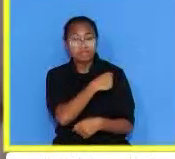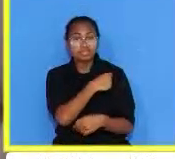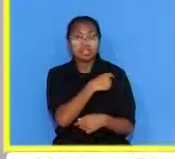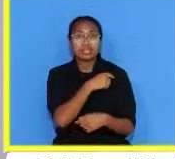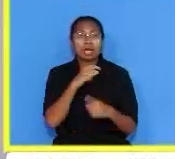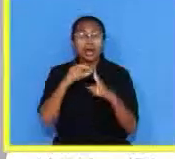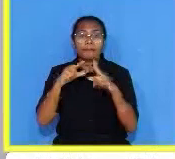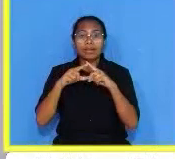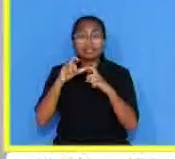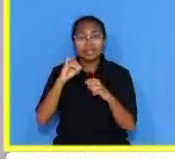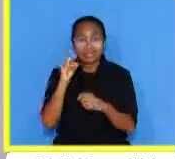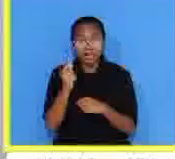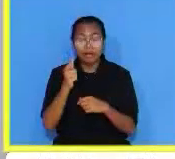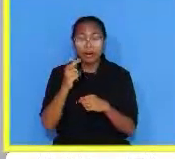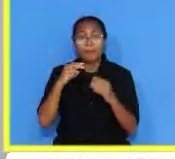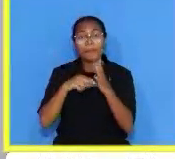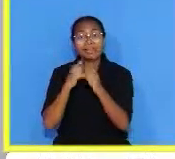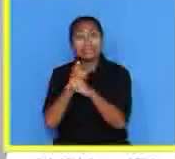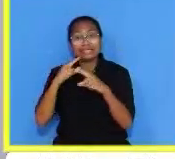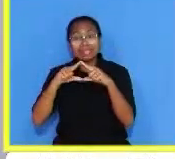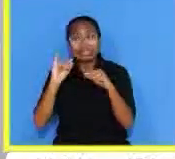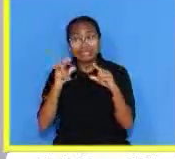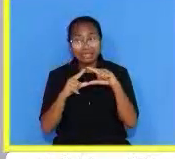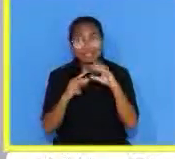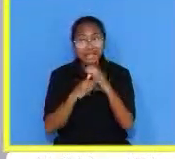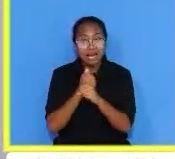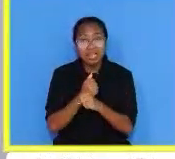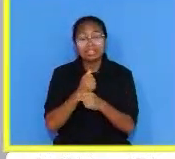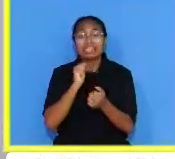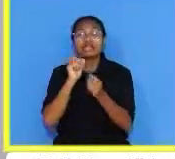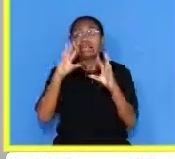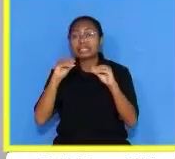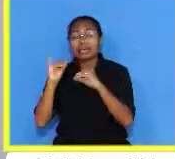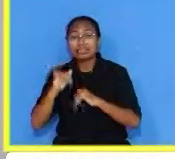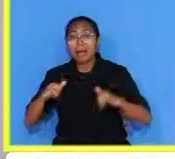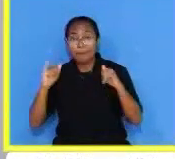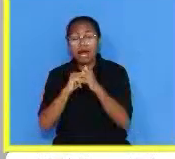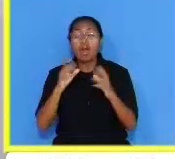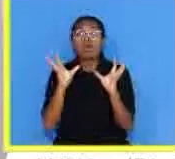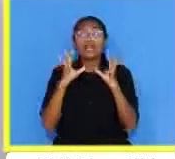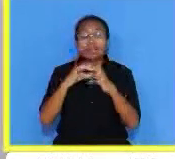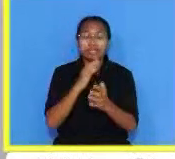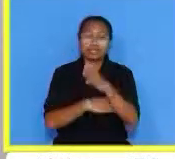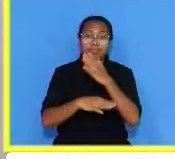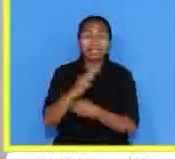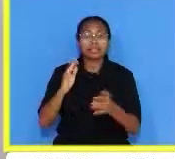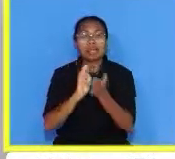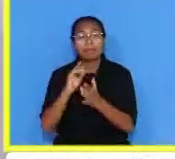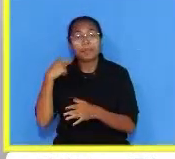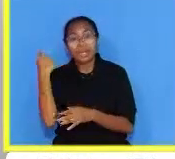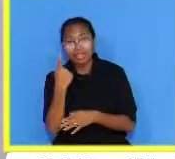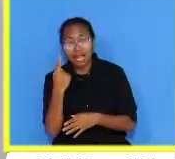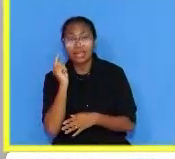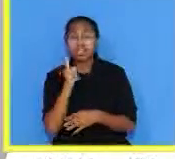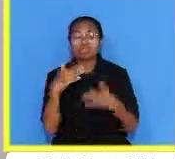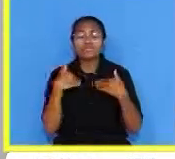Jadi kolaborasi antara organisasi disabilitas dengan pemerintah itu sangat membantu